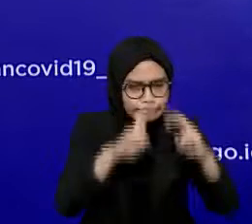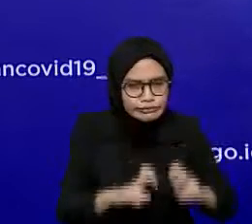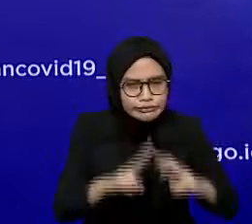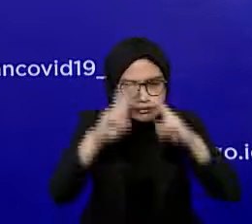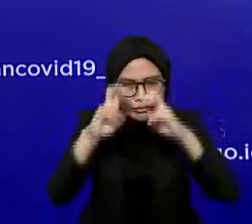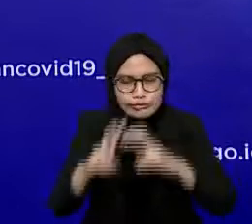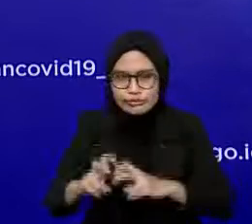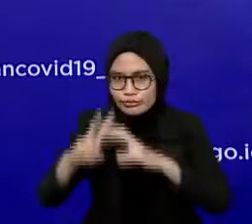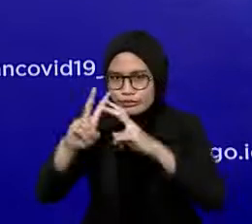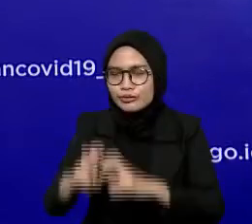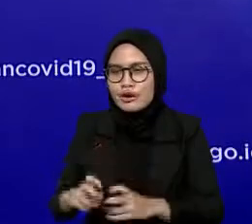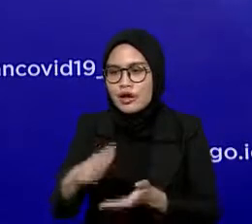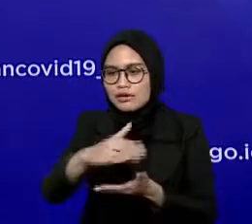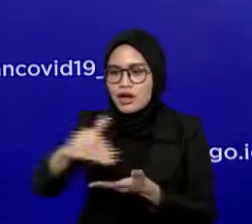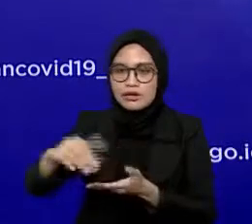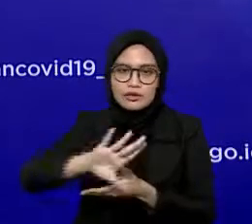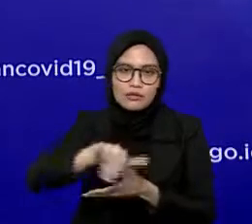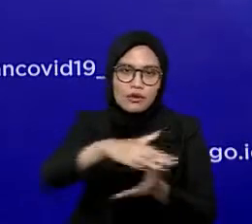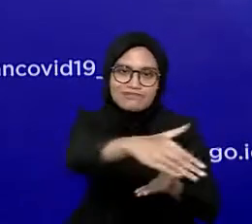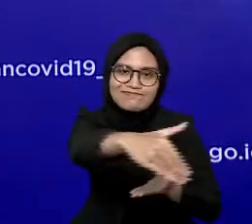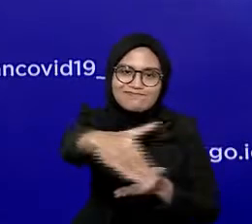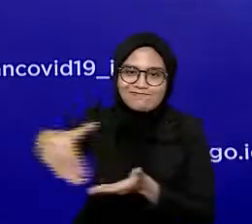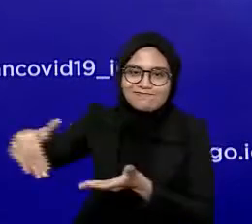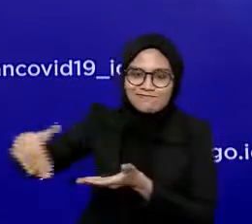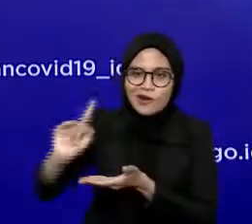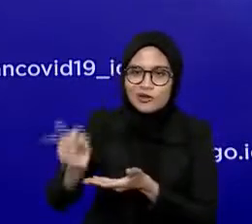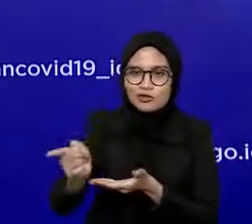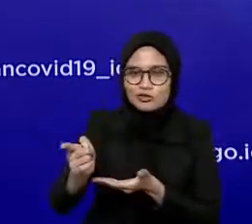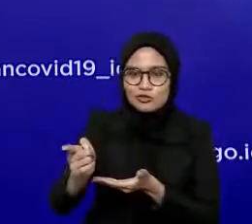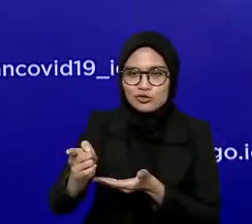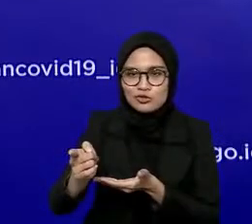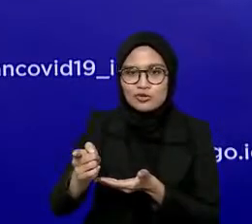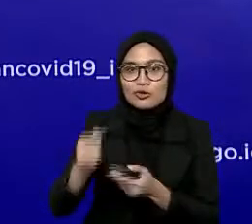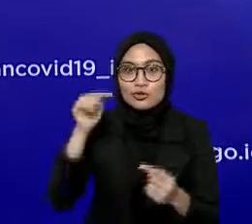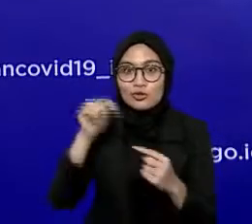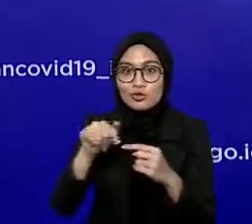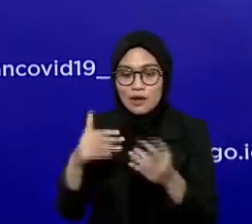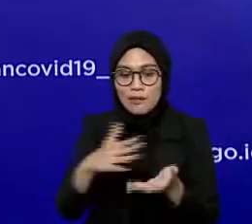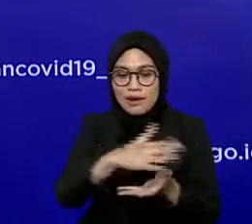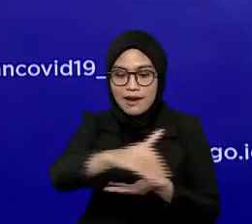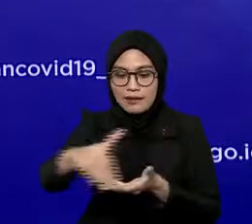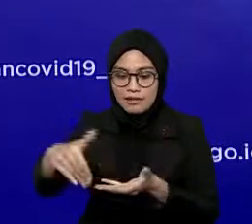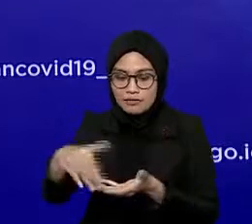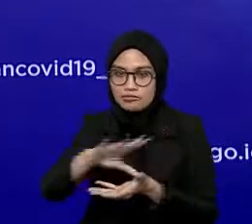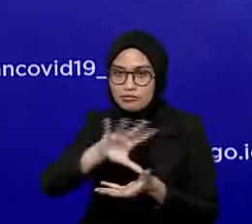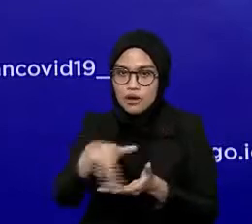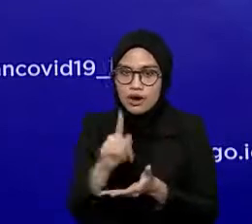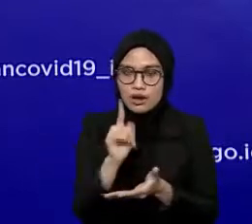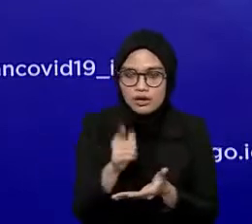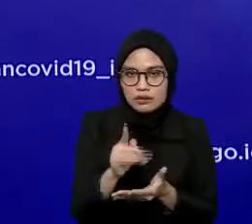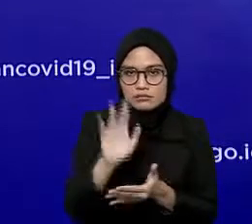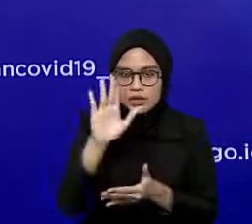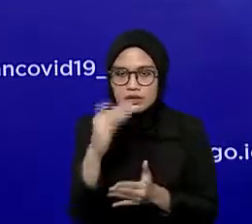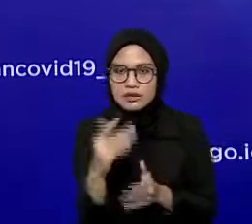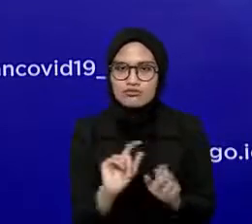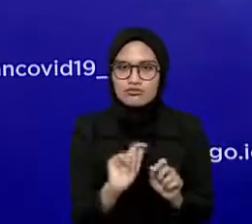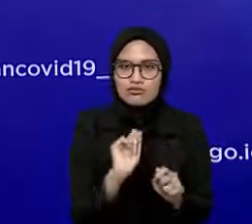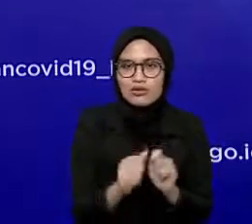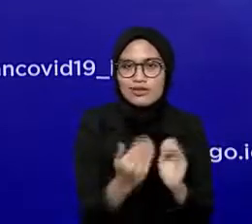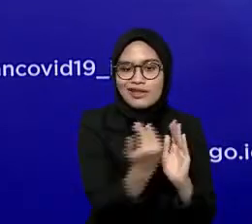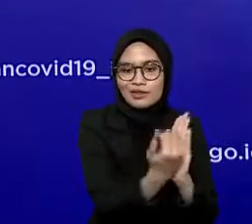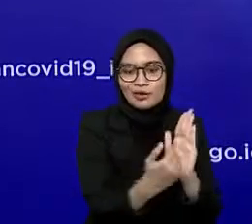individual real di lapangan secara mendetail agar dapat digunakan sebagai landasan kebijakan yang diharapkan lebih